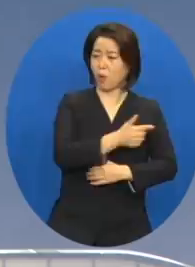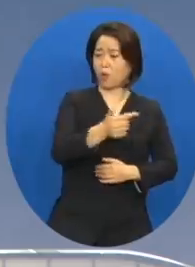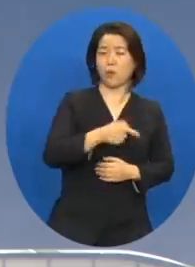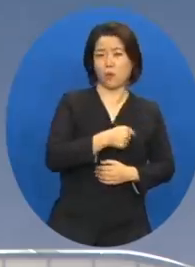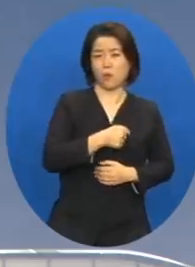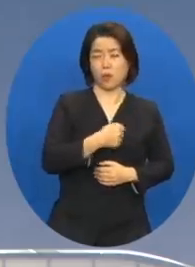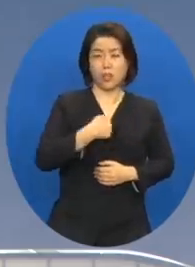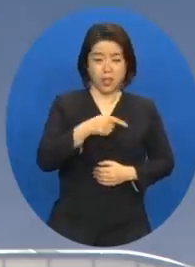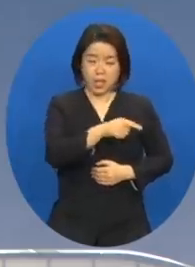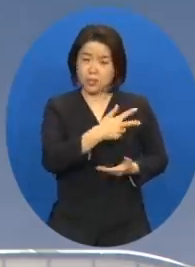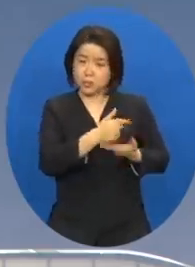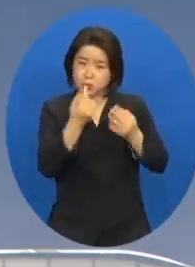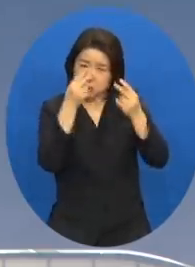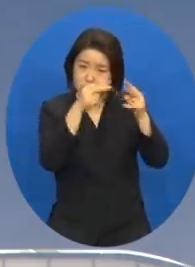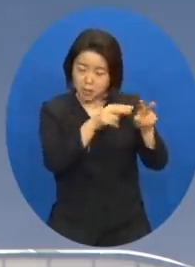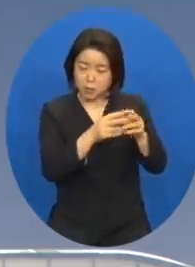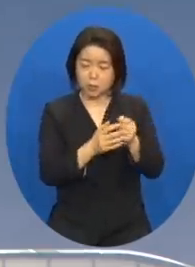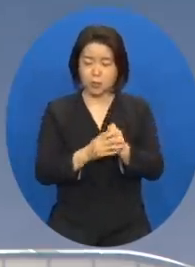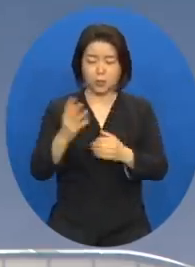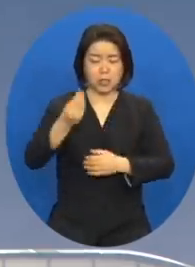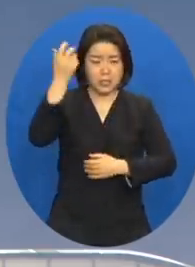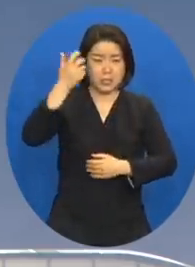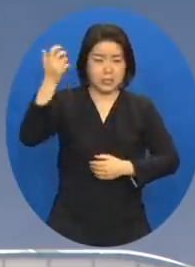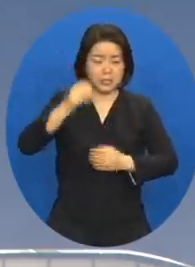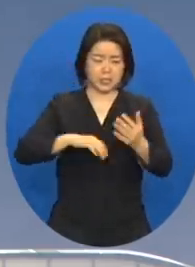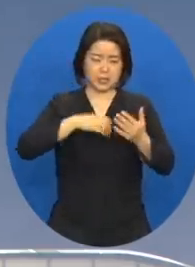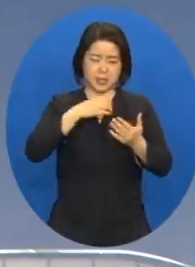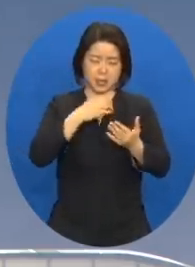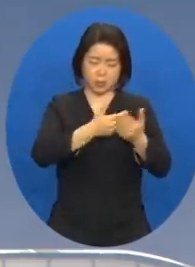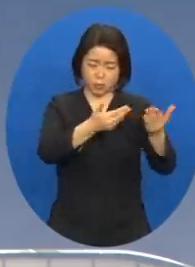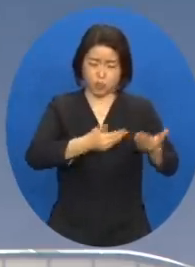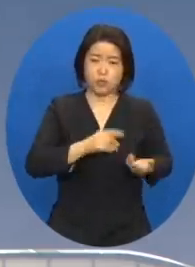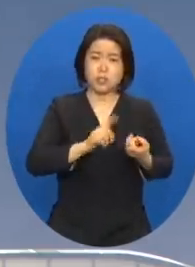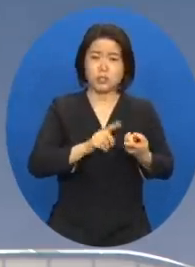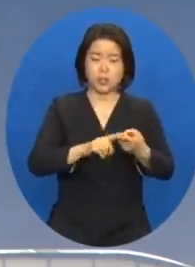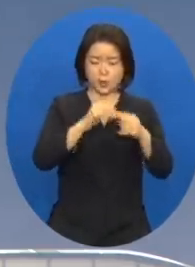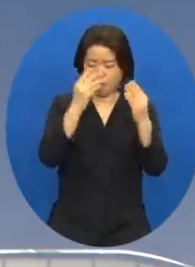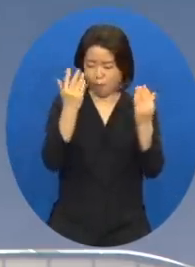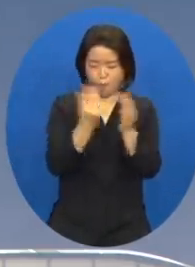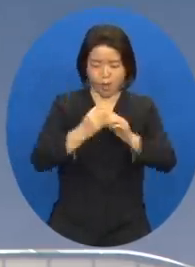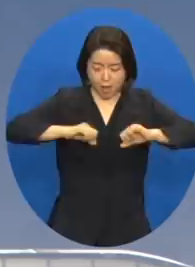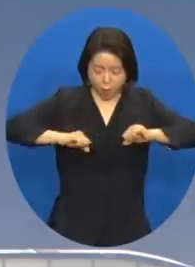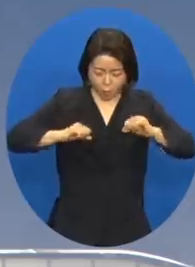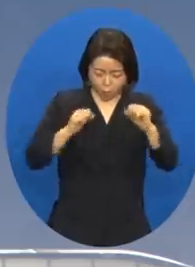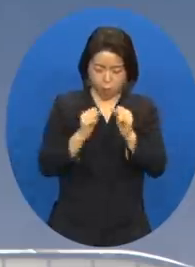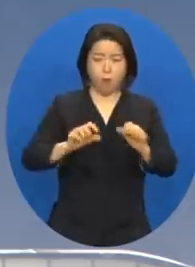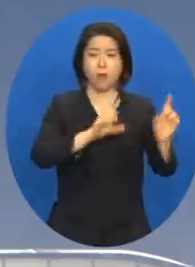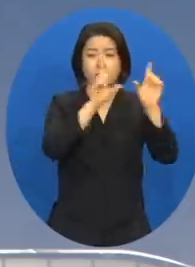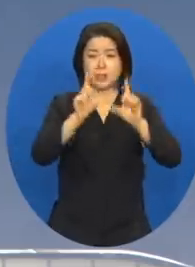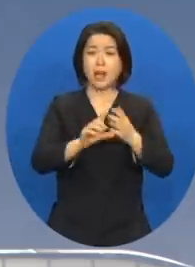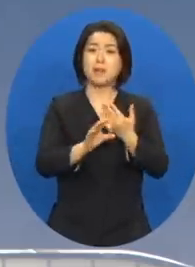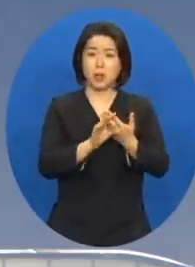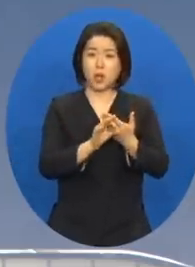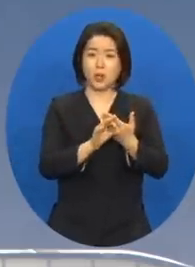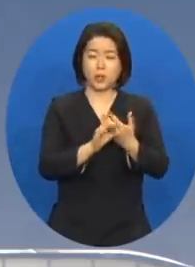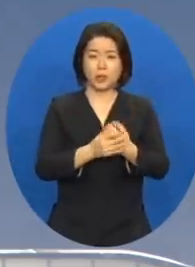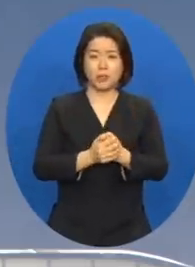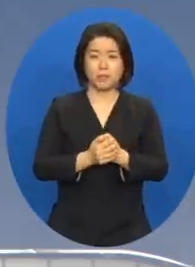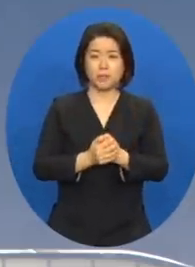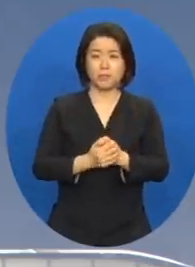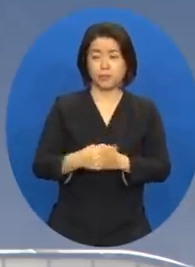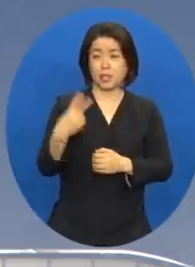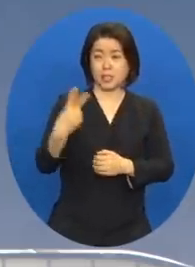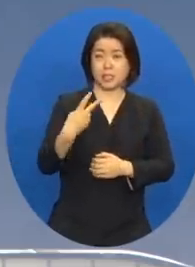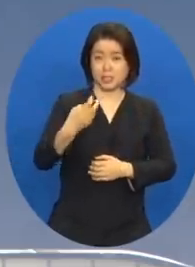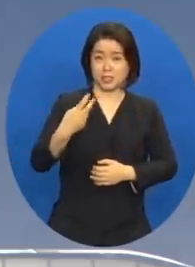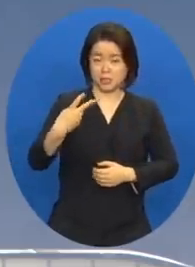주님을 바라보고 성령께서 감동하시는 대로 완전히 순종만 하고 살면, 그러면